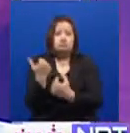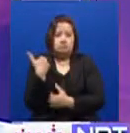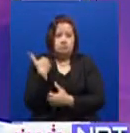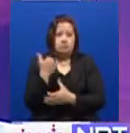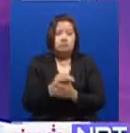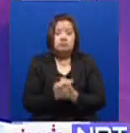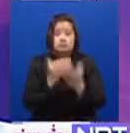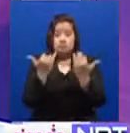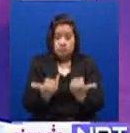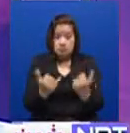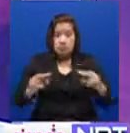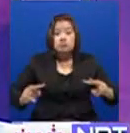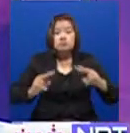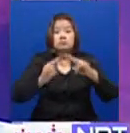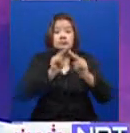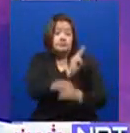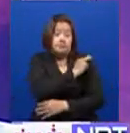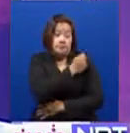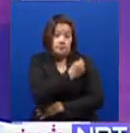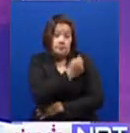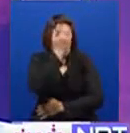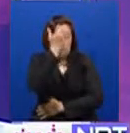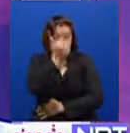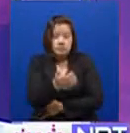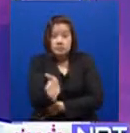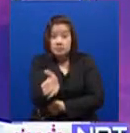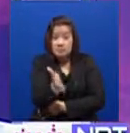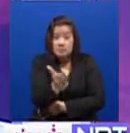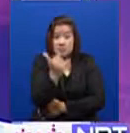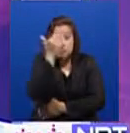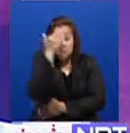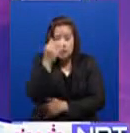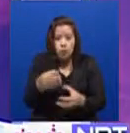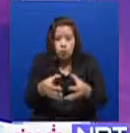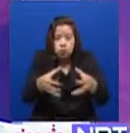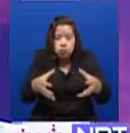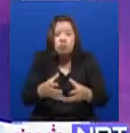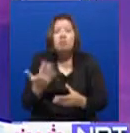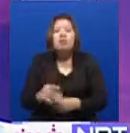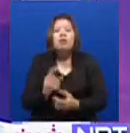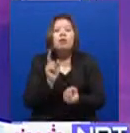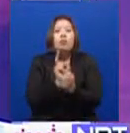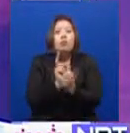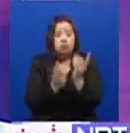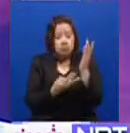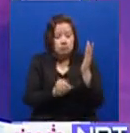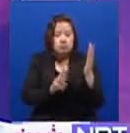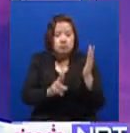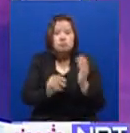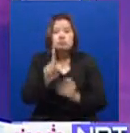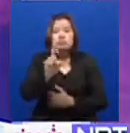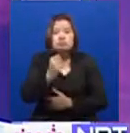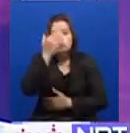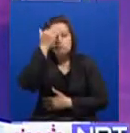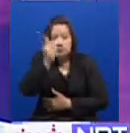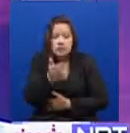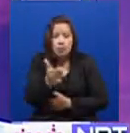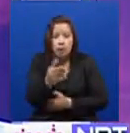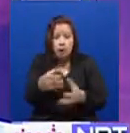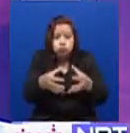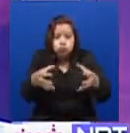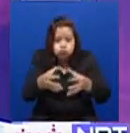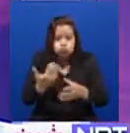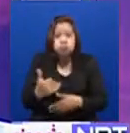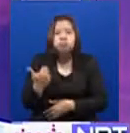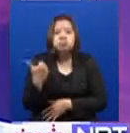กระทรวงสาธารณสุขนะคะได้เตือนประชาชนงดการบริโภคปลาปักเป้านะคะหลังพบชาวบ้านที่จังหวัดมหาสารคามเสียชีวิตจากการบริโภคปลาชนิดนี้ติดต